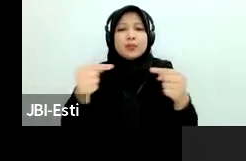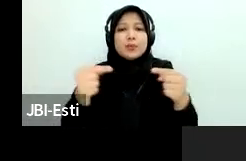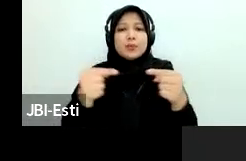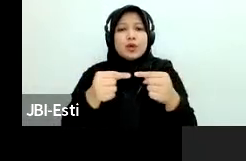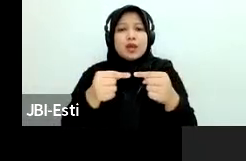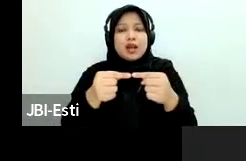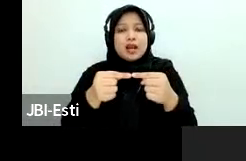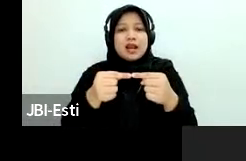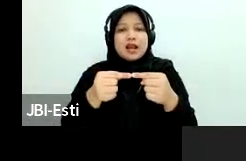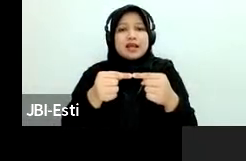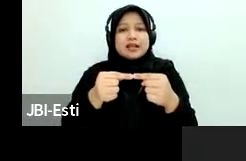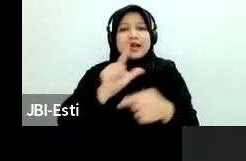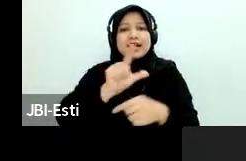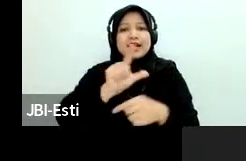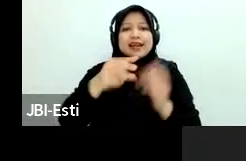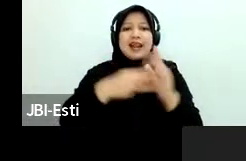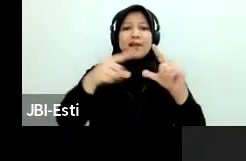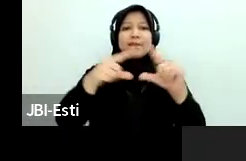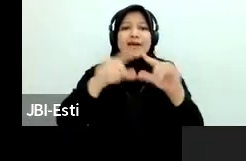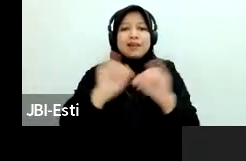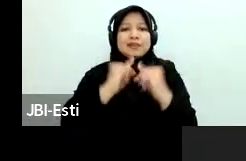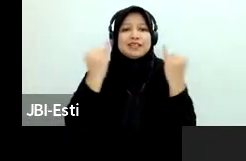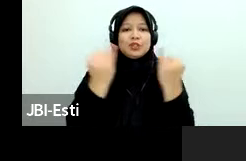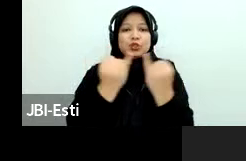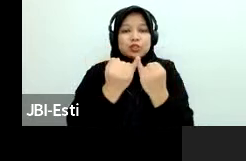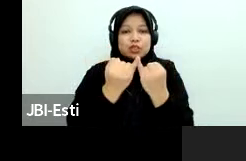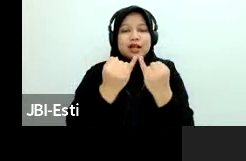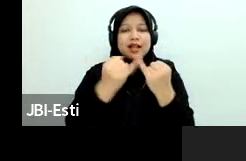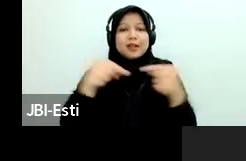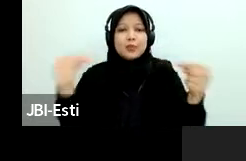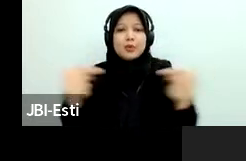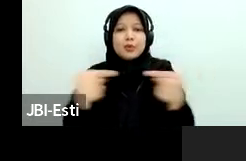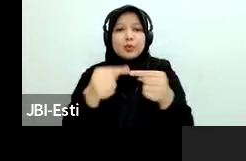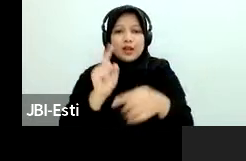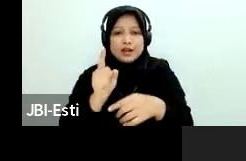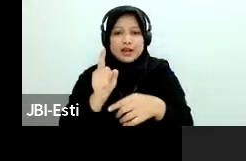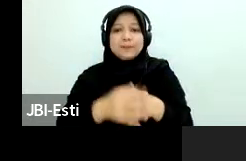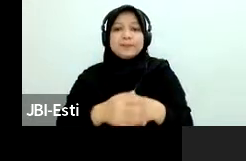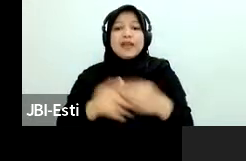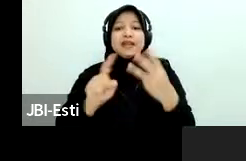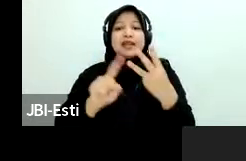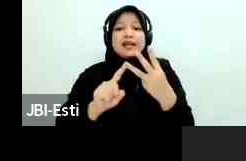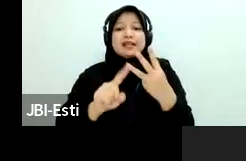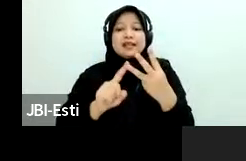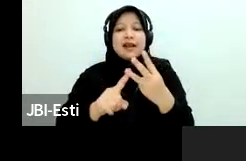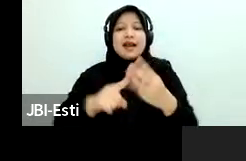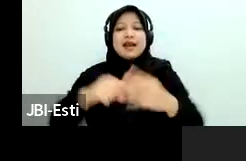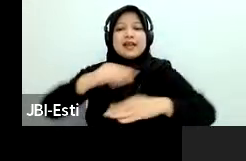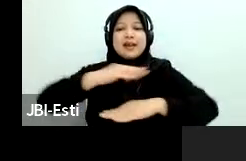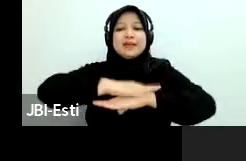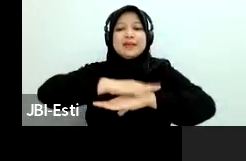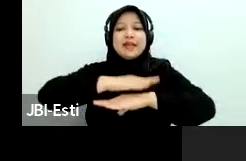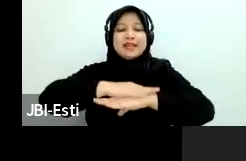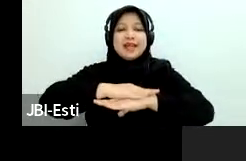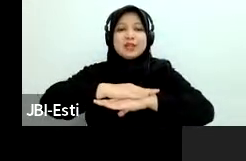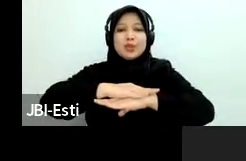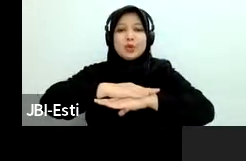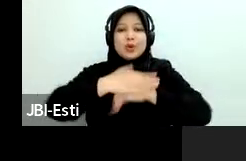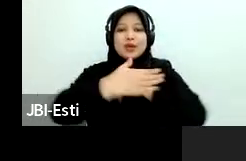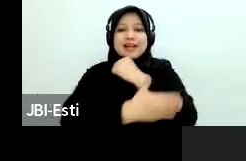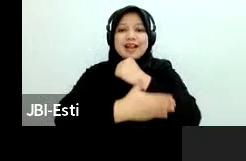dari lima tertentu dan data yang terakhir adalah pidato kenegaraan dari dua Presiden RI yang pertama